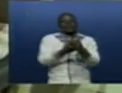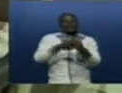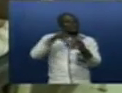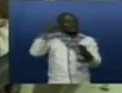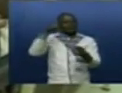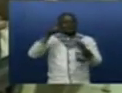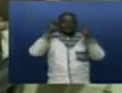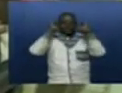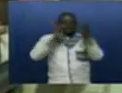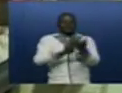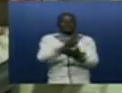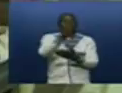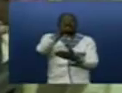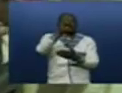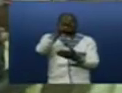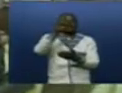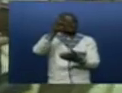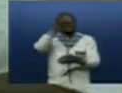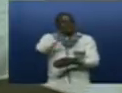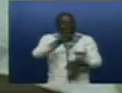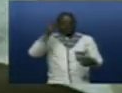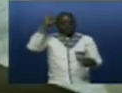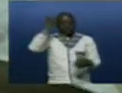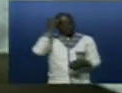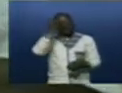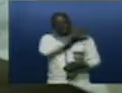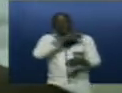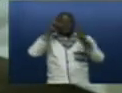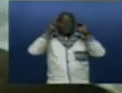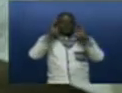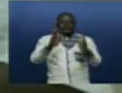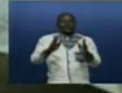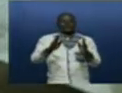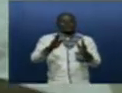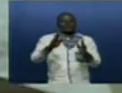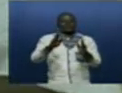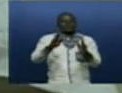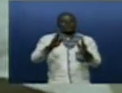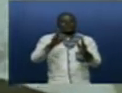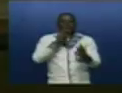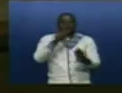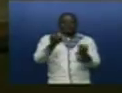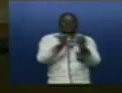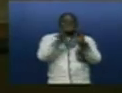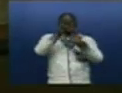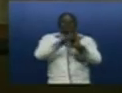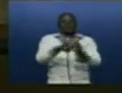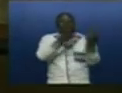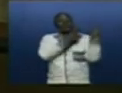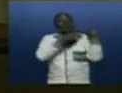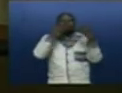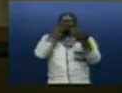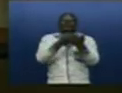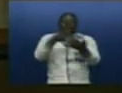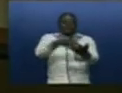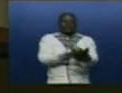universitaire, Jean-Martin Koulibaly et le professeur Al-Kassoum Maïga sont également porteurs de bonnes nouvelles à la population de la